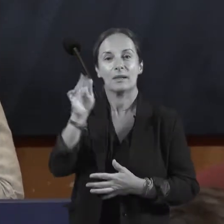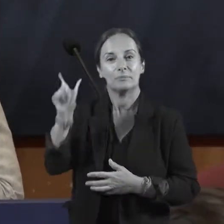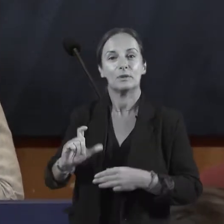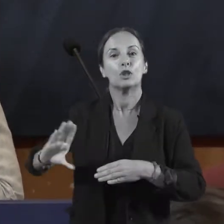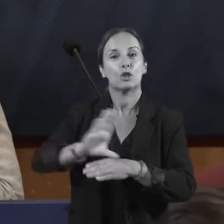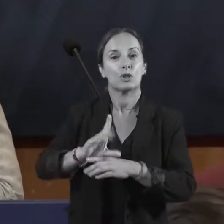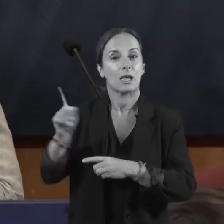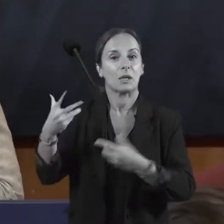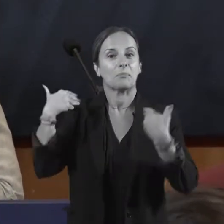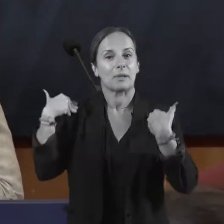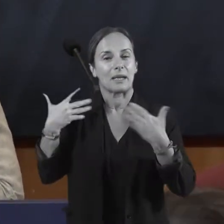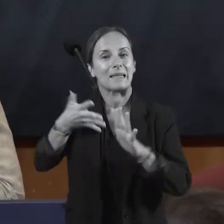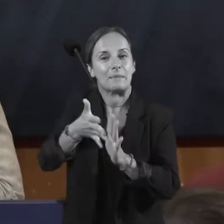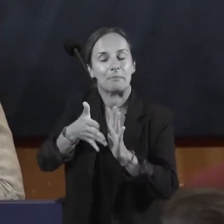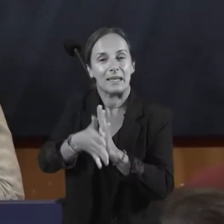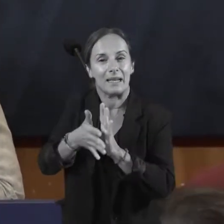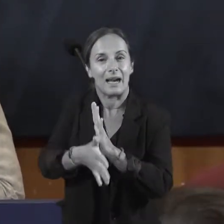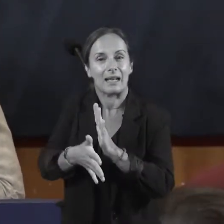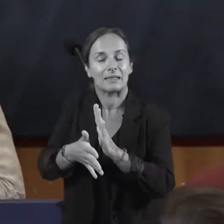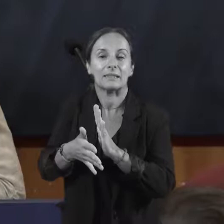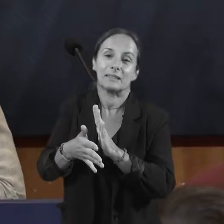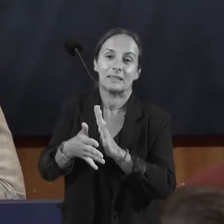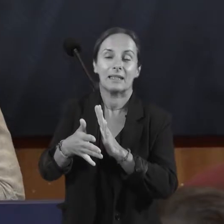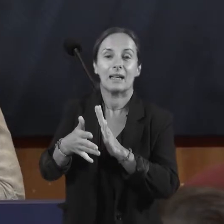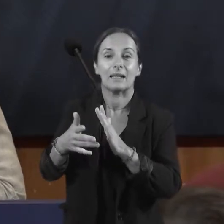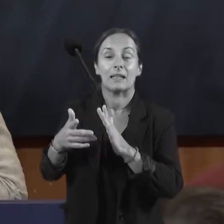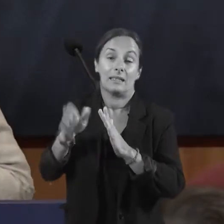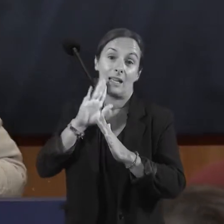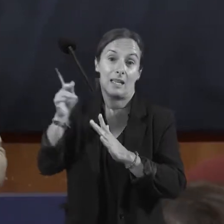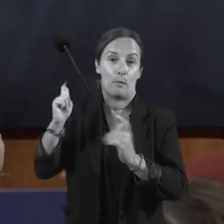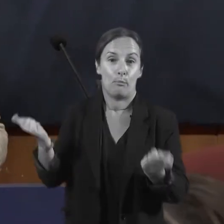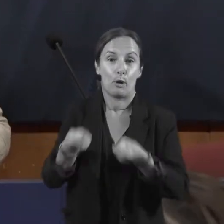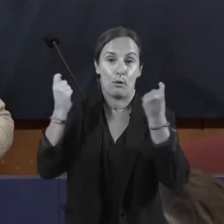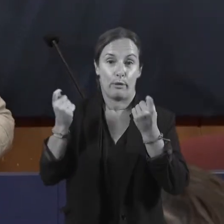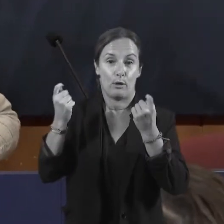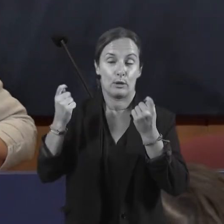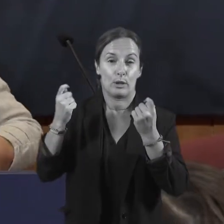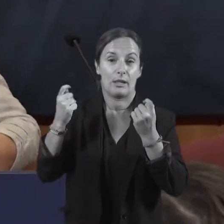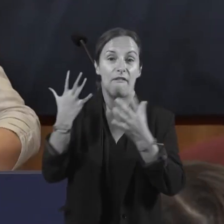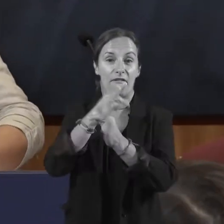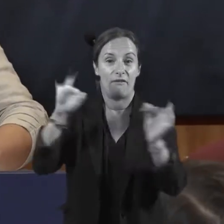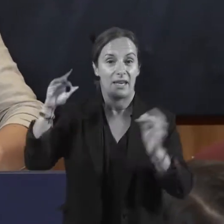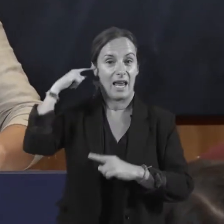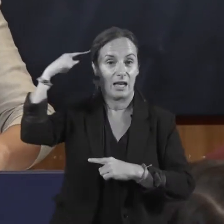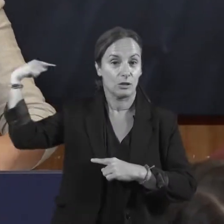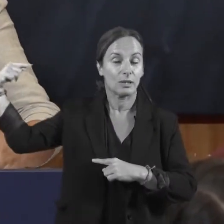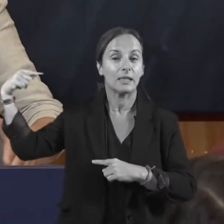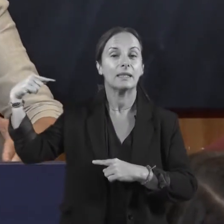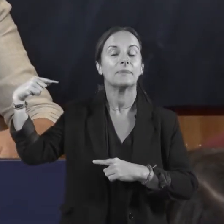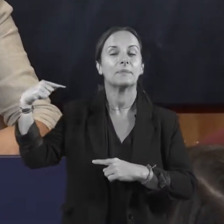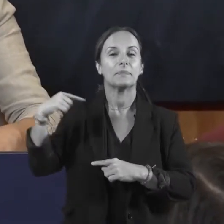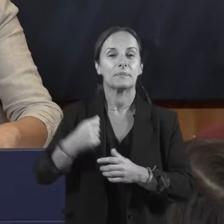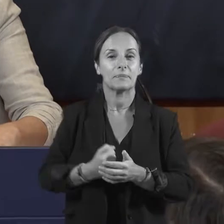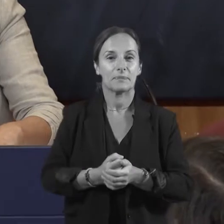ens explicarà aquesta manera, aquesta secció promocional més destacada que farem a la World Travel Market, que se